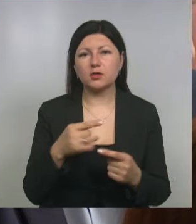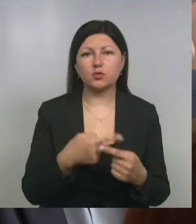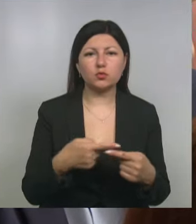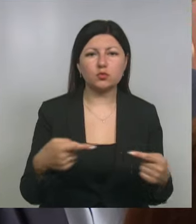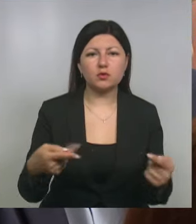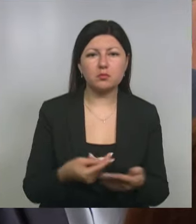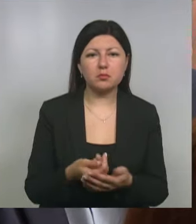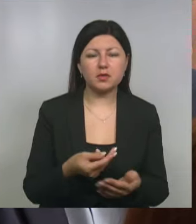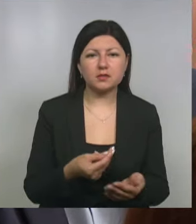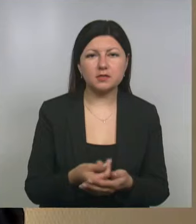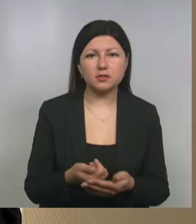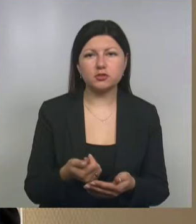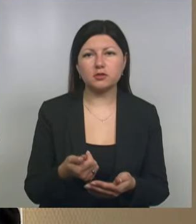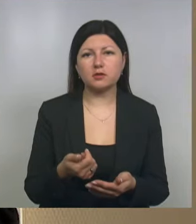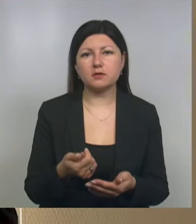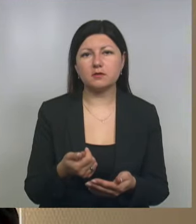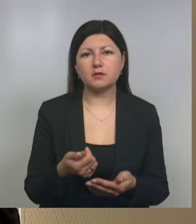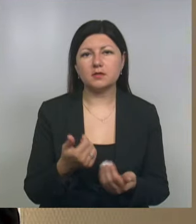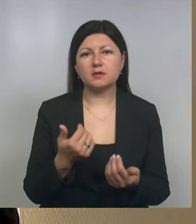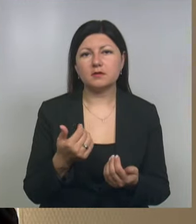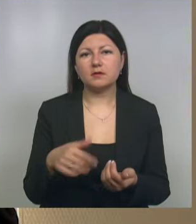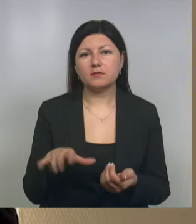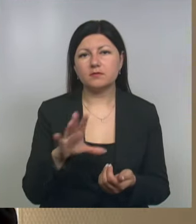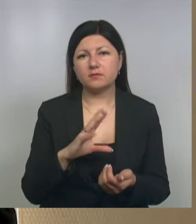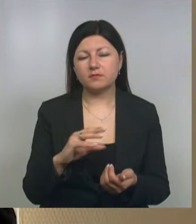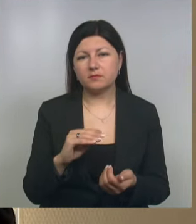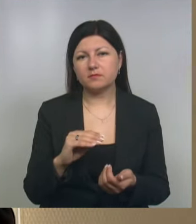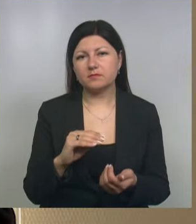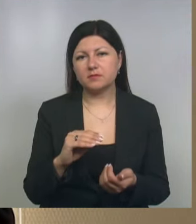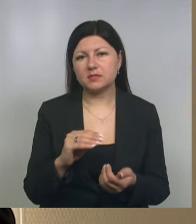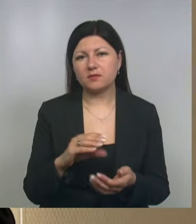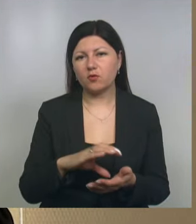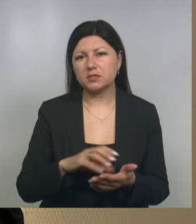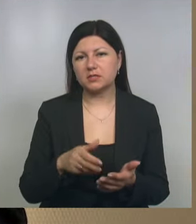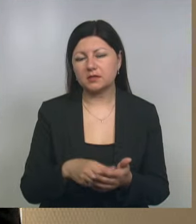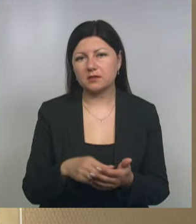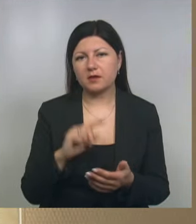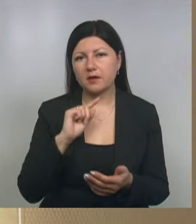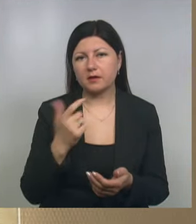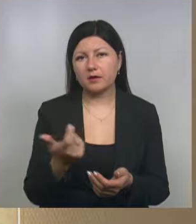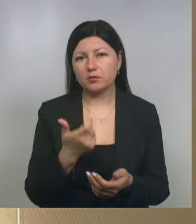плательщики всего сектора экономики, доказали свою